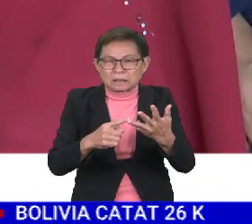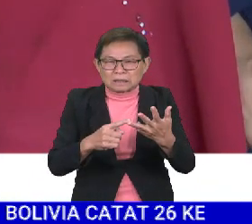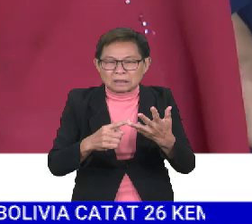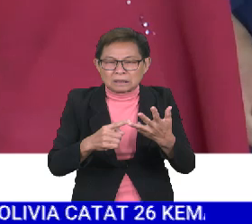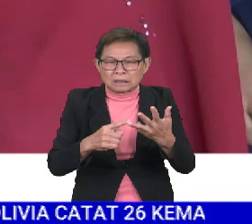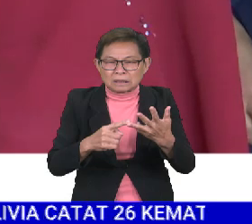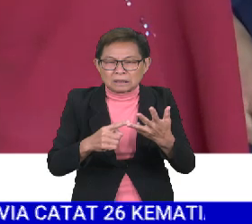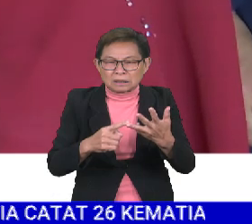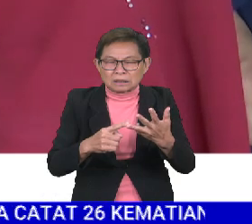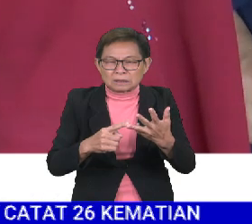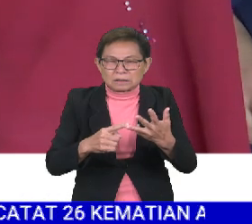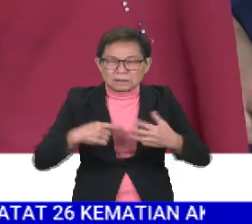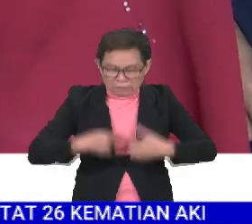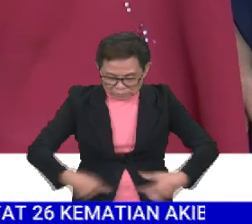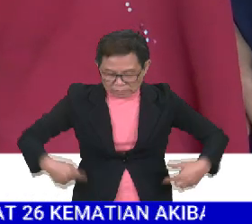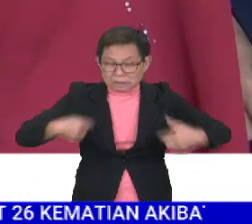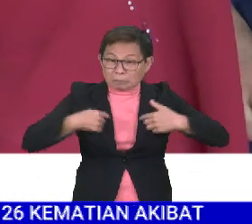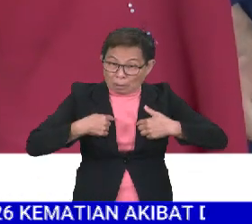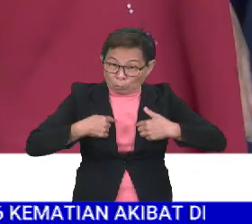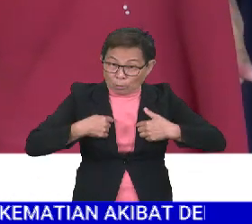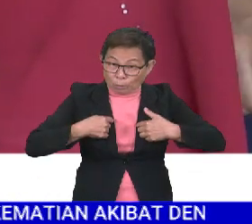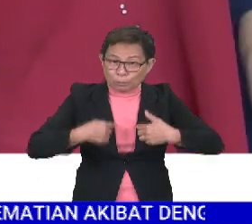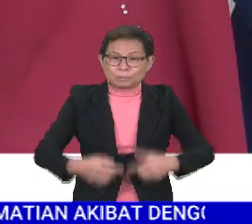kumar nama baru, sagah,